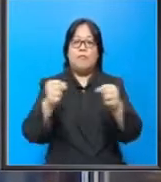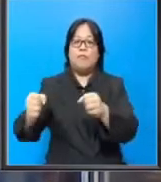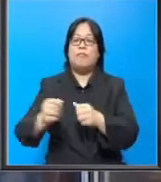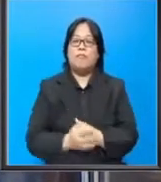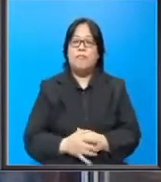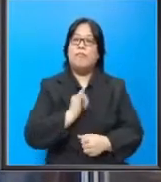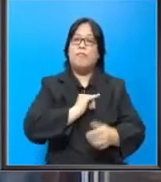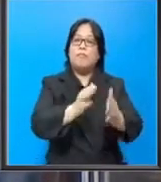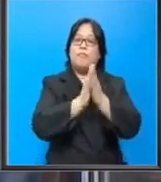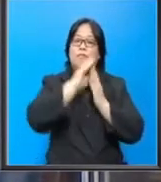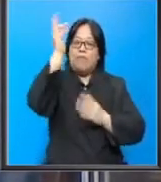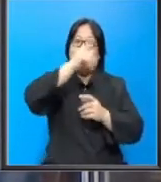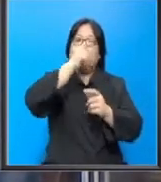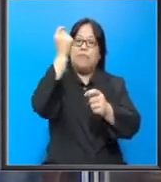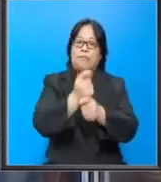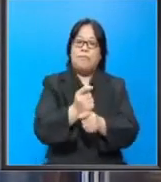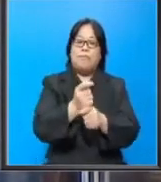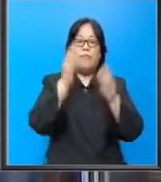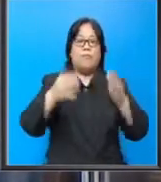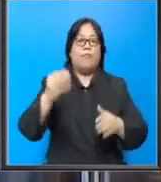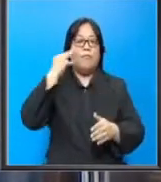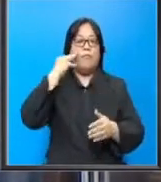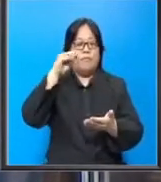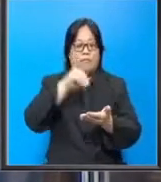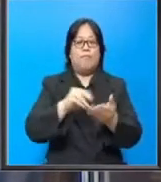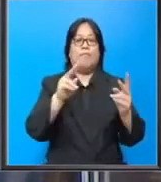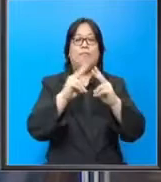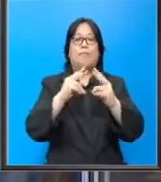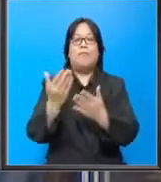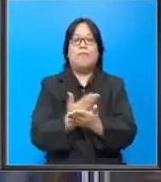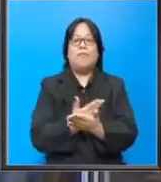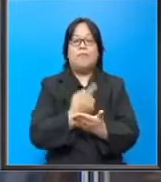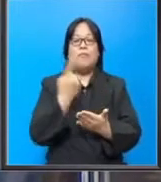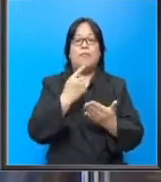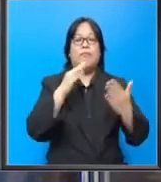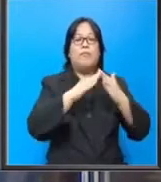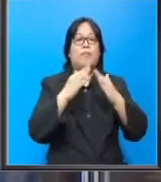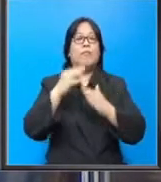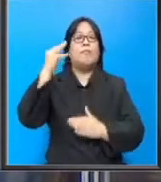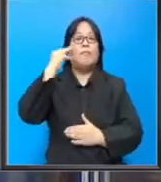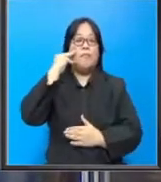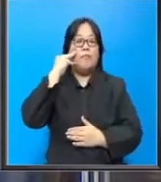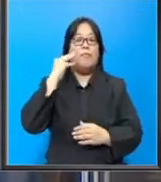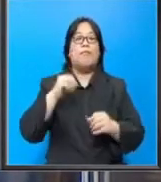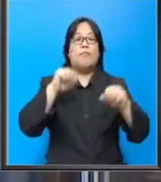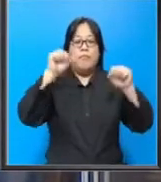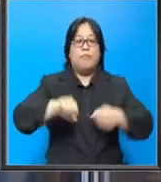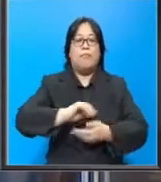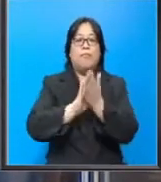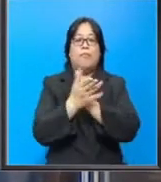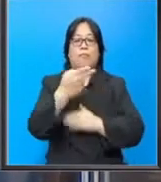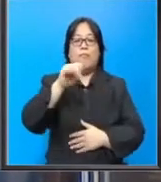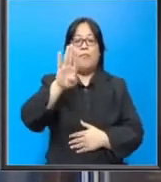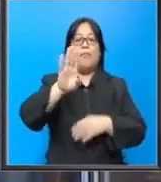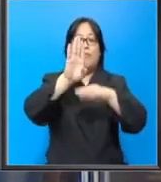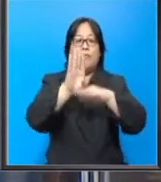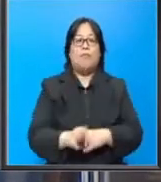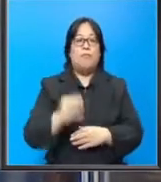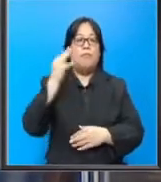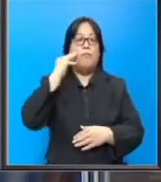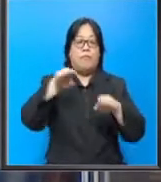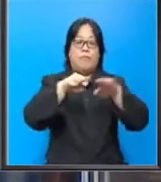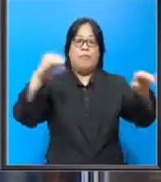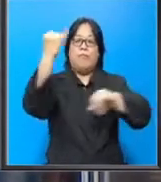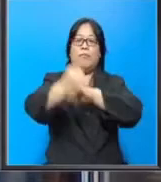saya mohon kerajaan mengekalkan penguasaan orang Bali di Kampung Baru sebuah Bandar Melayu Boy dijadikan sebagai hak budaya Melayu